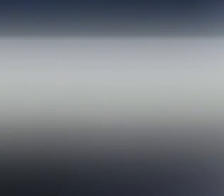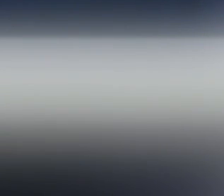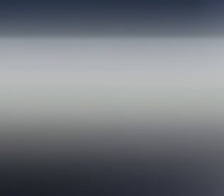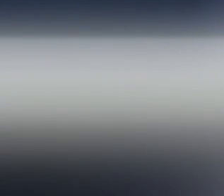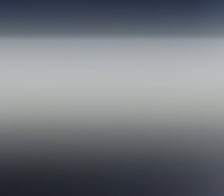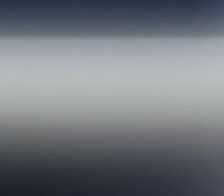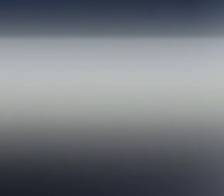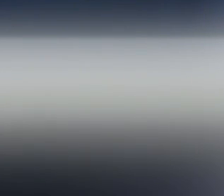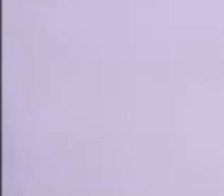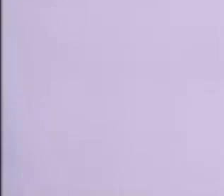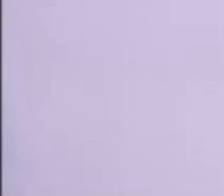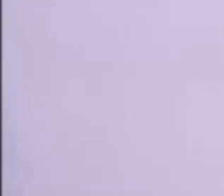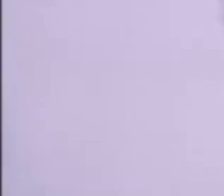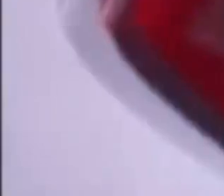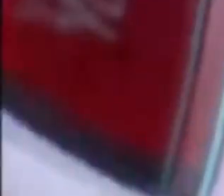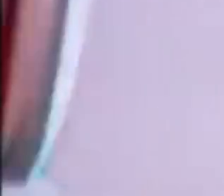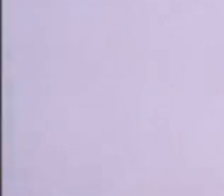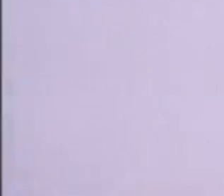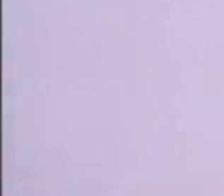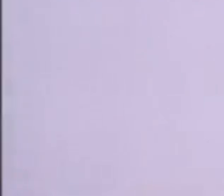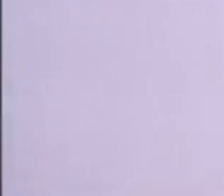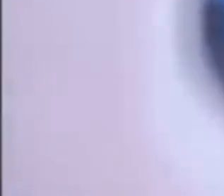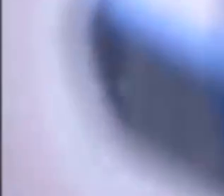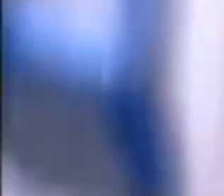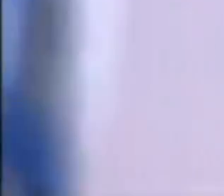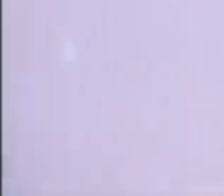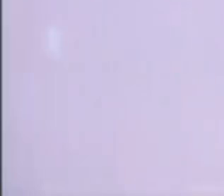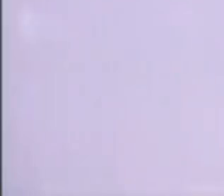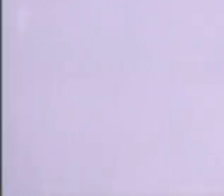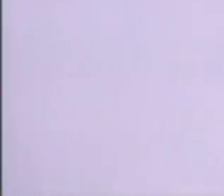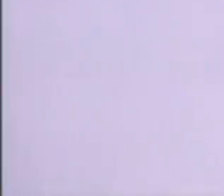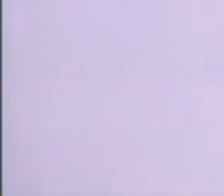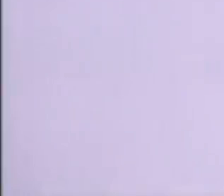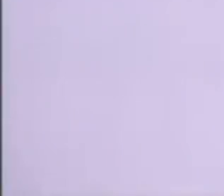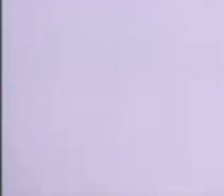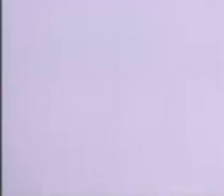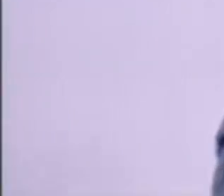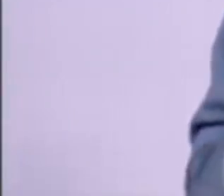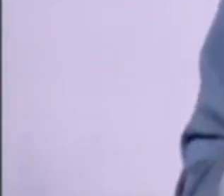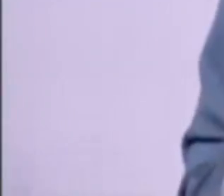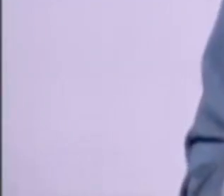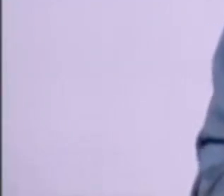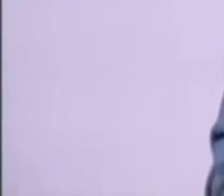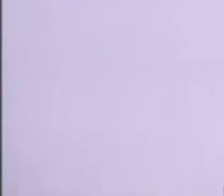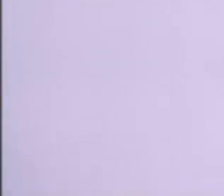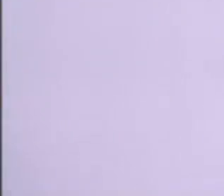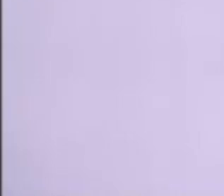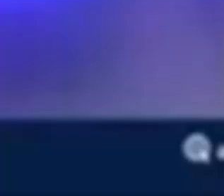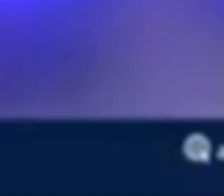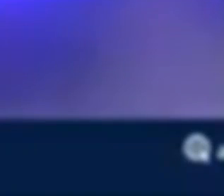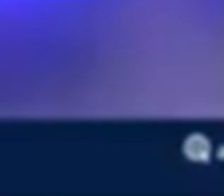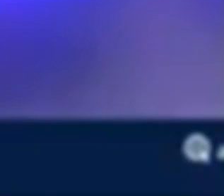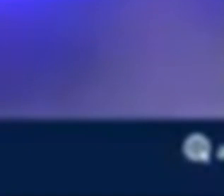التطبيع مع إسرائيل. ظهرت الكاتبة الكويتية على قناة كان 11 إسرائيلية مع الصحفي روي